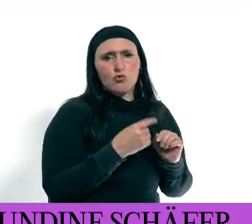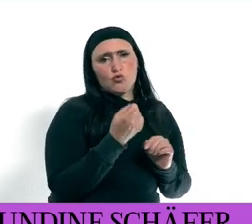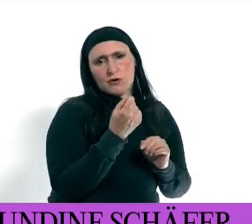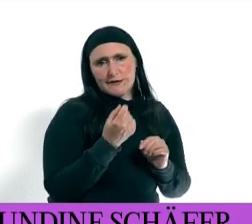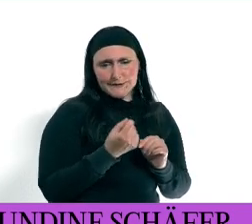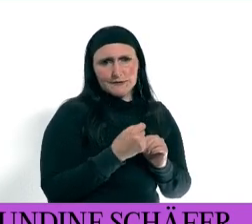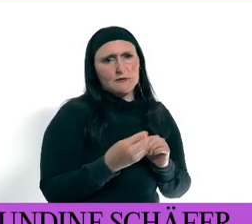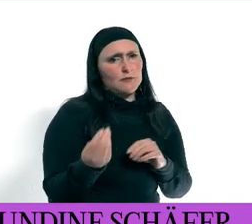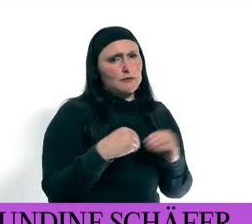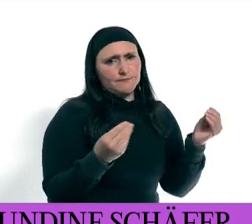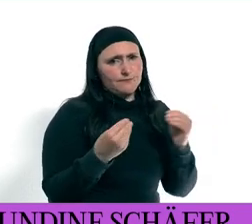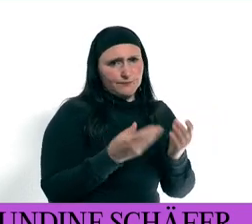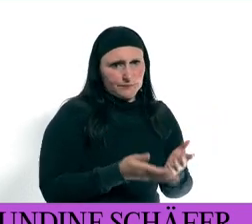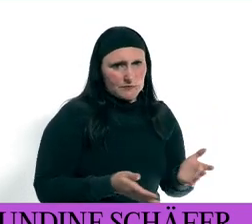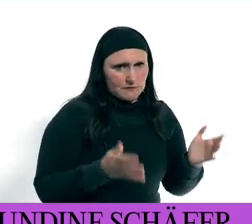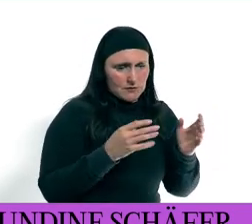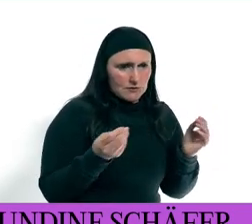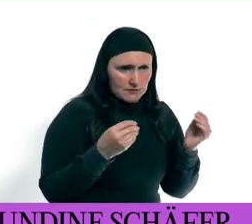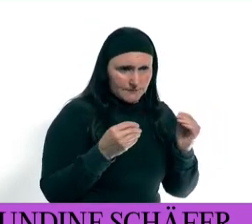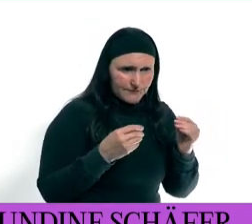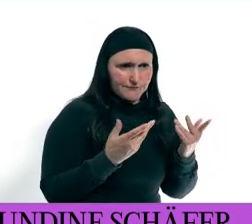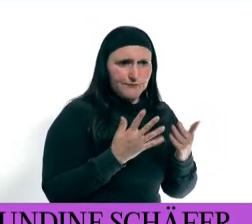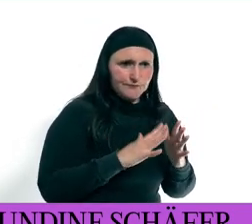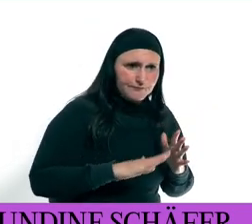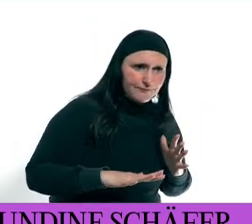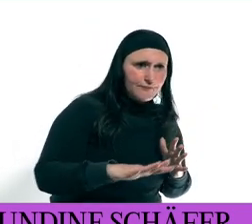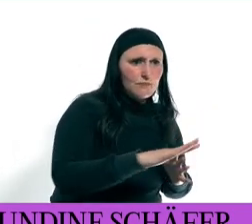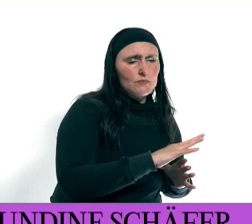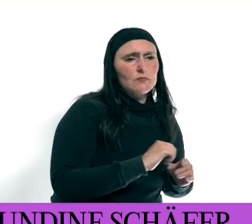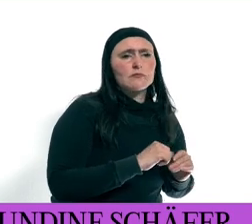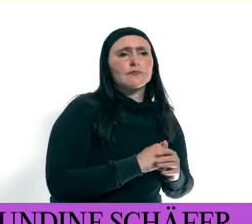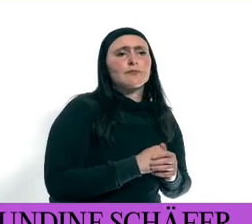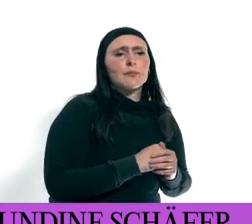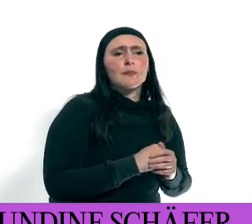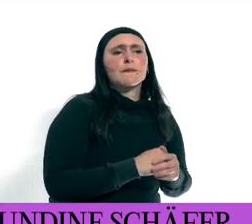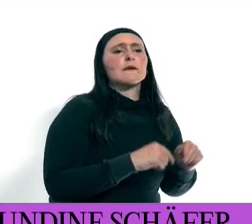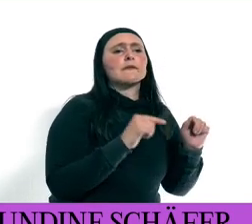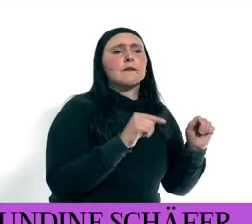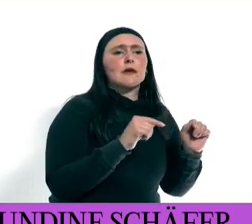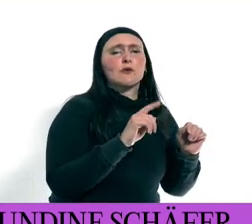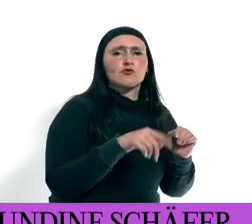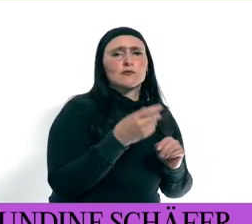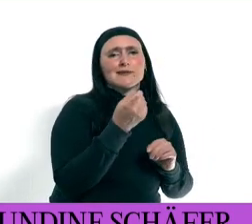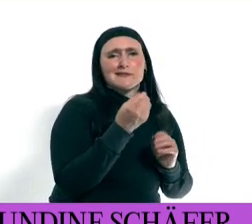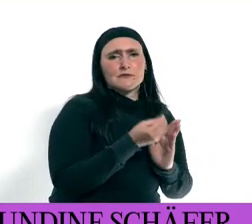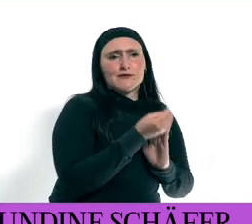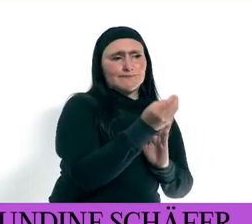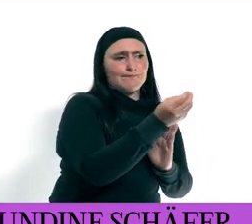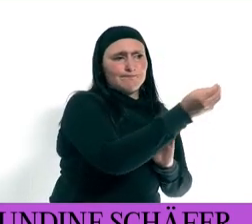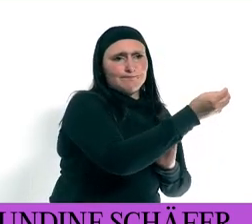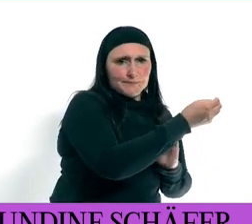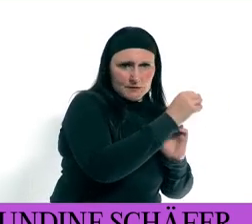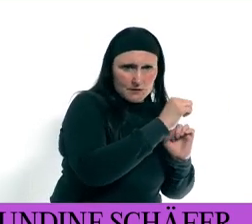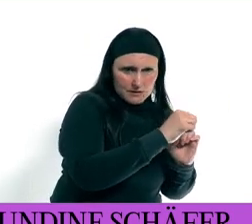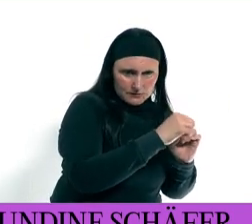sudden auch versucht, eine finanzielle Förderung zu bekommen, um eben einen festen Standort